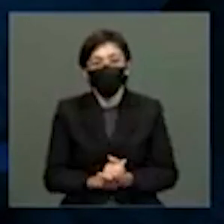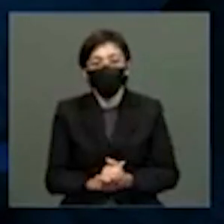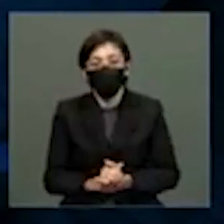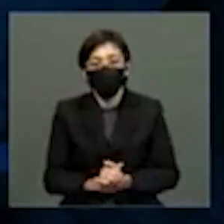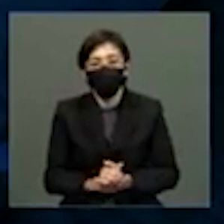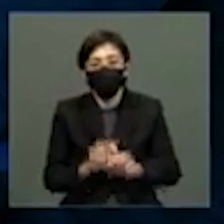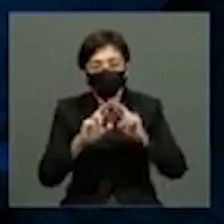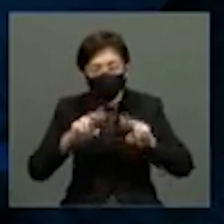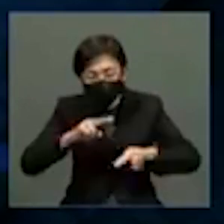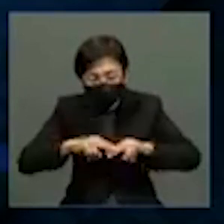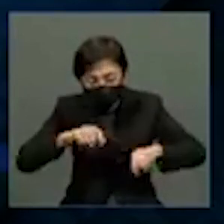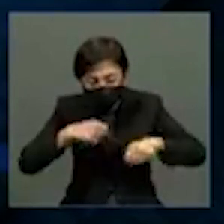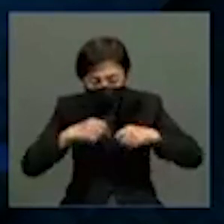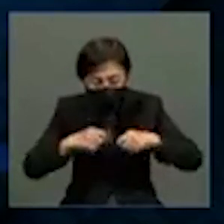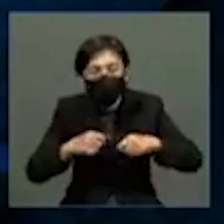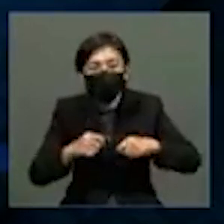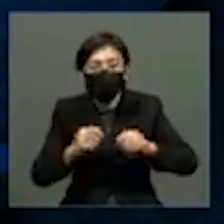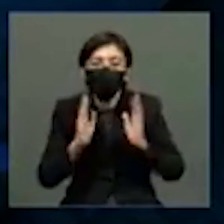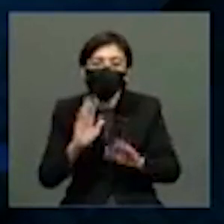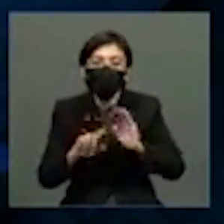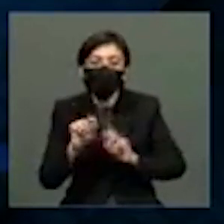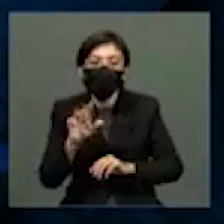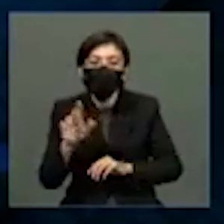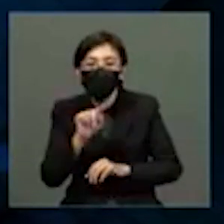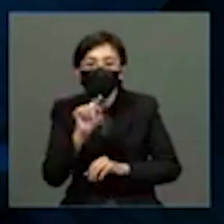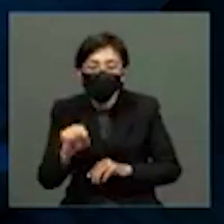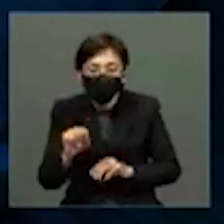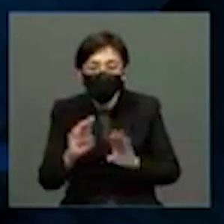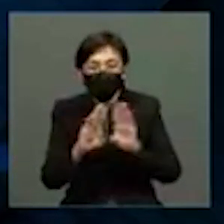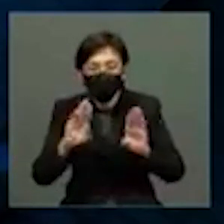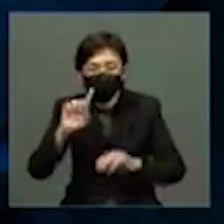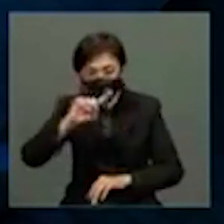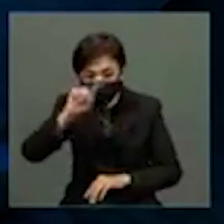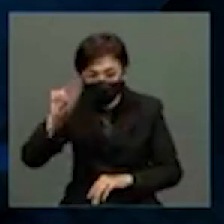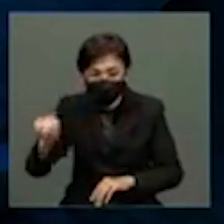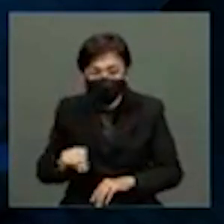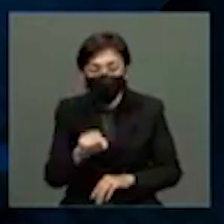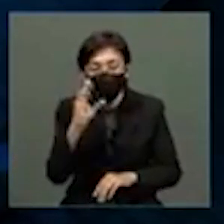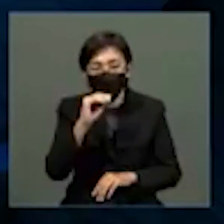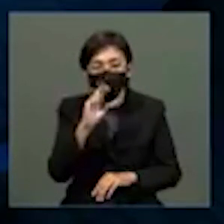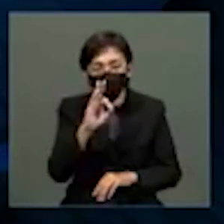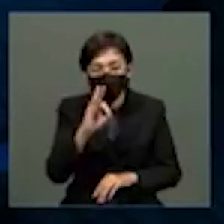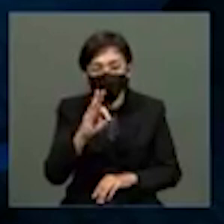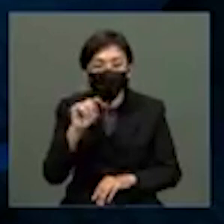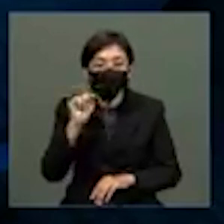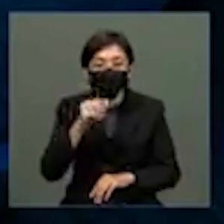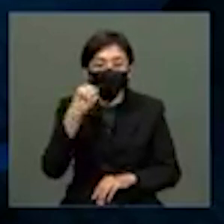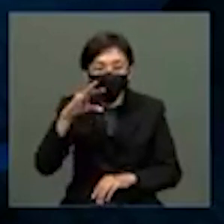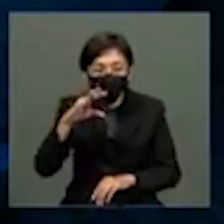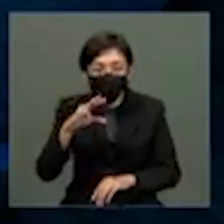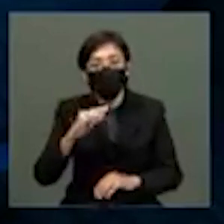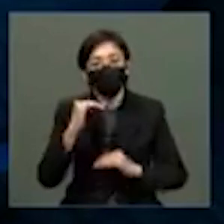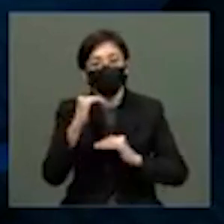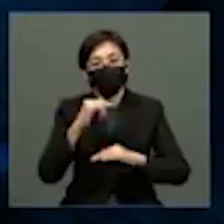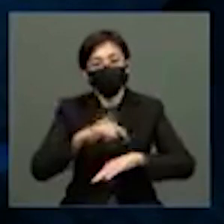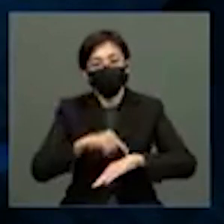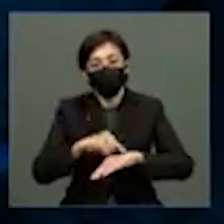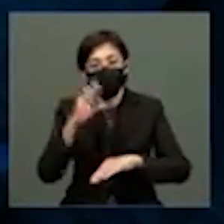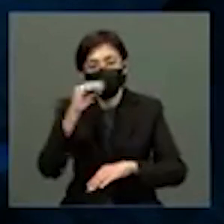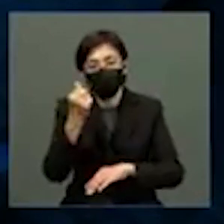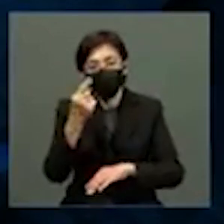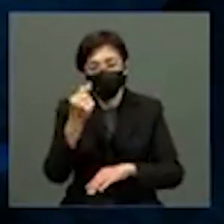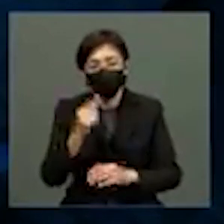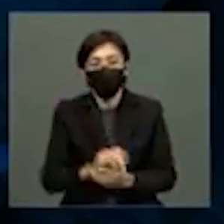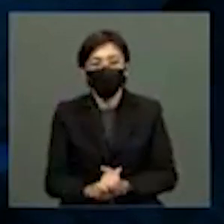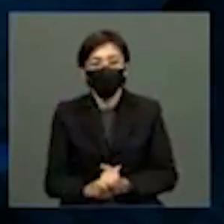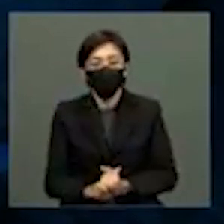ารนั่งได้ไม่เกิน 25% เปิดไม่เกิน3ทุ่มสั่งกลับบ้านได้ไม่เกิน5ทุ่มจะกรา